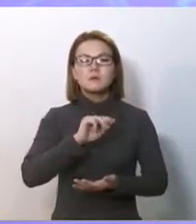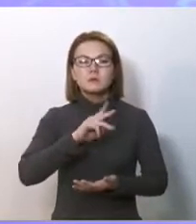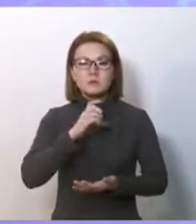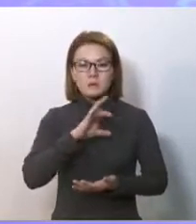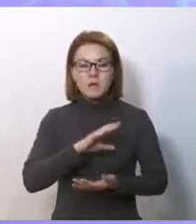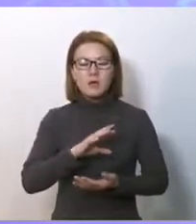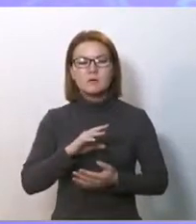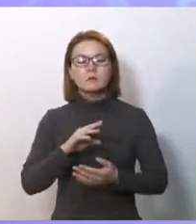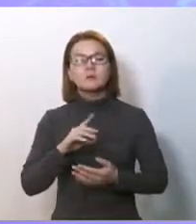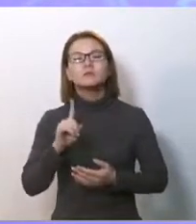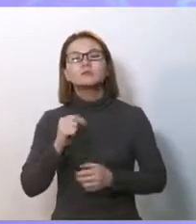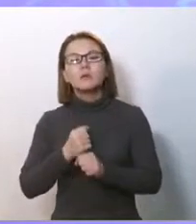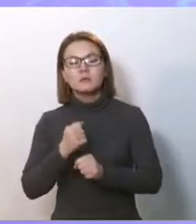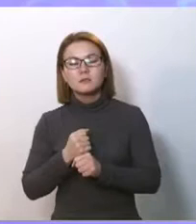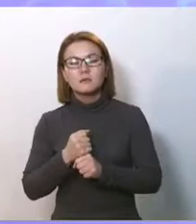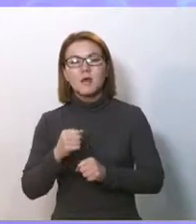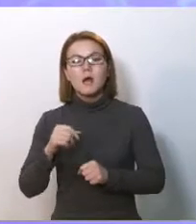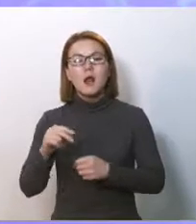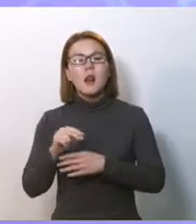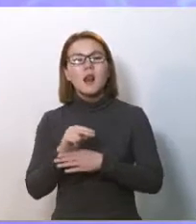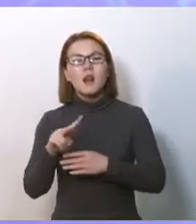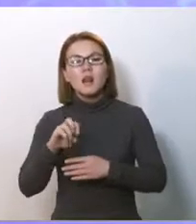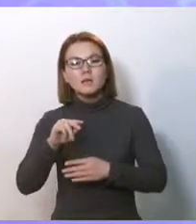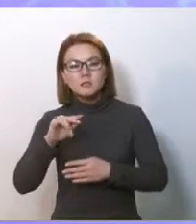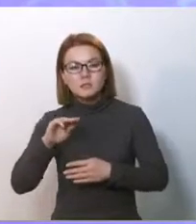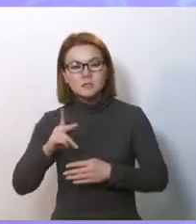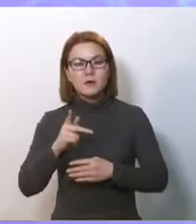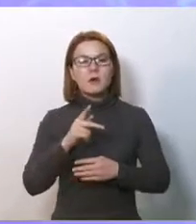Лечить. Что делать? Лечиться.